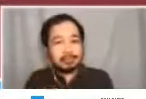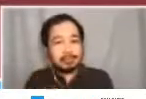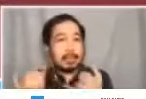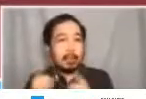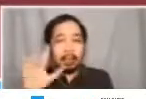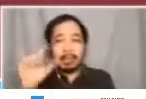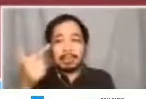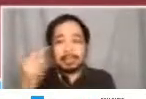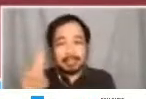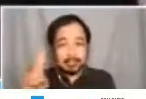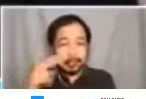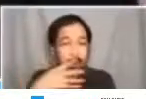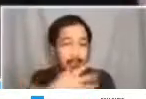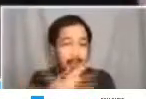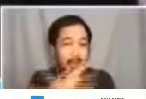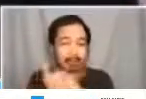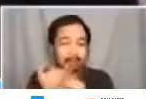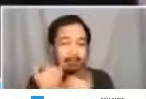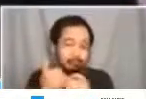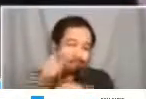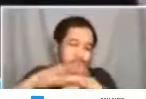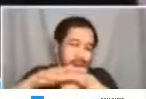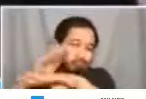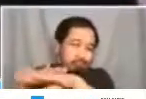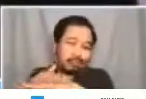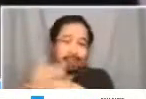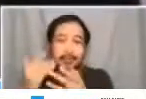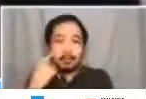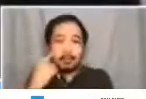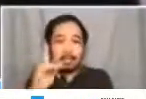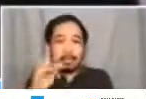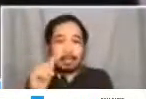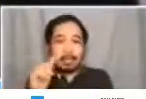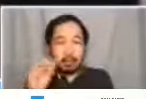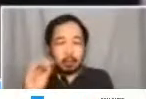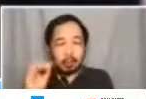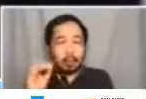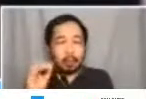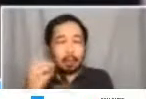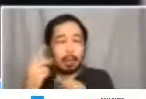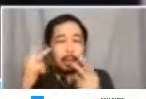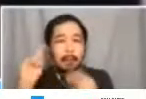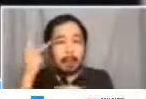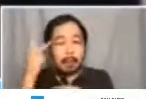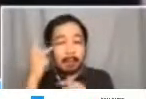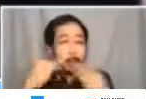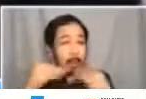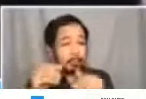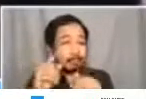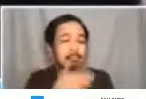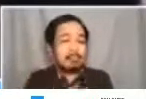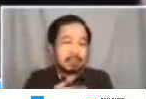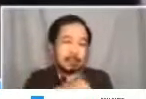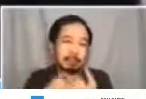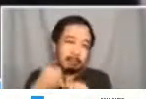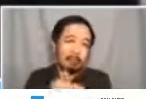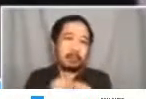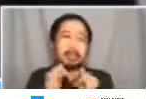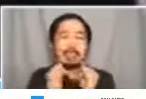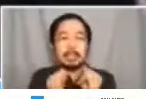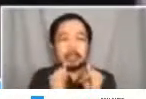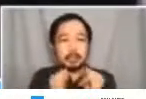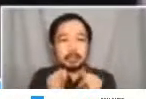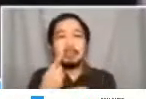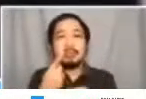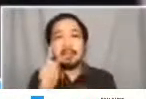natin ang happy birthday yung butihing mami ni Miss Chit Gatan na si Angela Gatan po, 94 years old. Happy